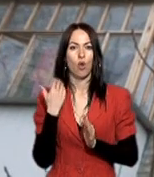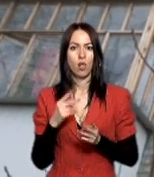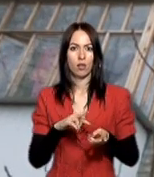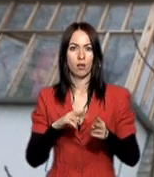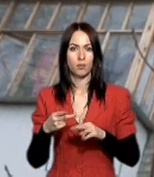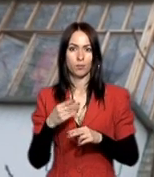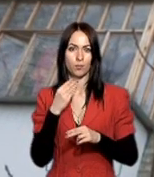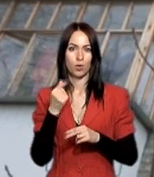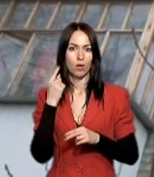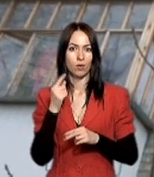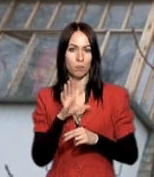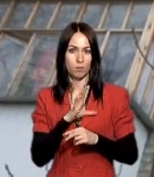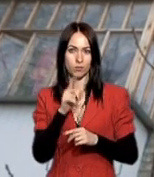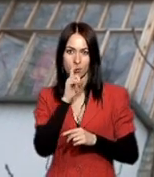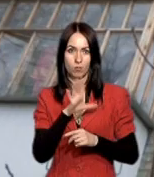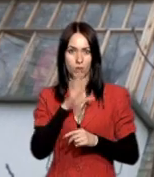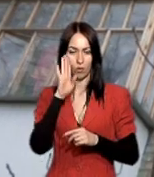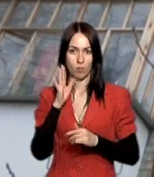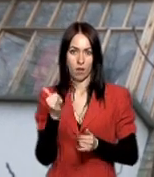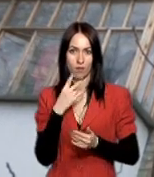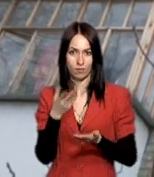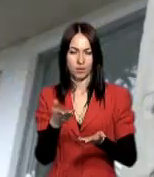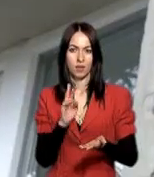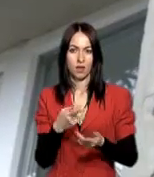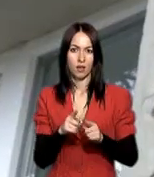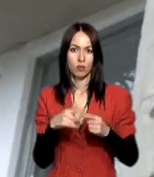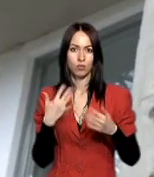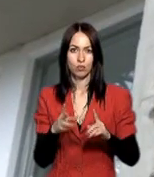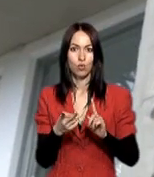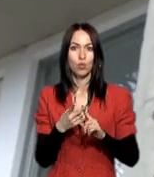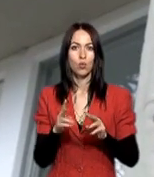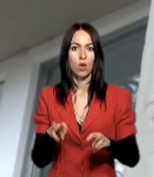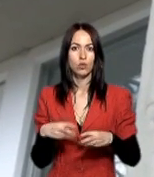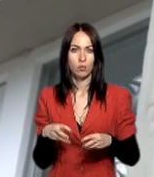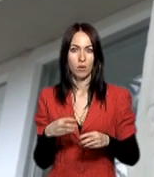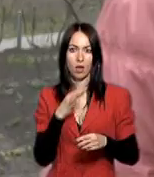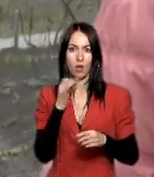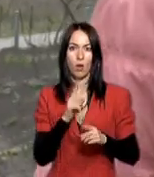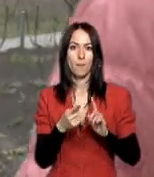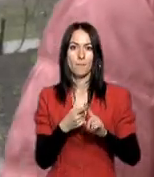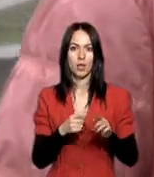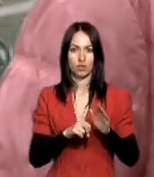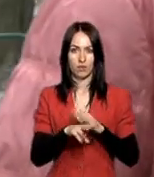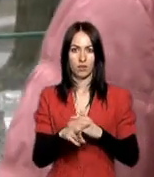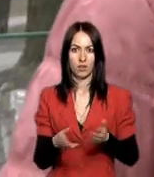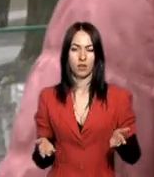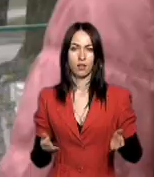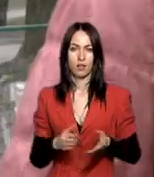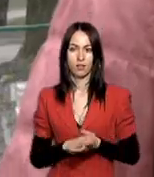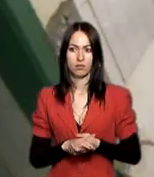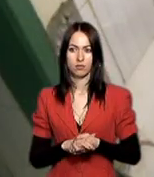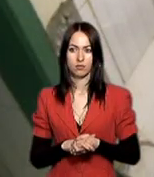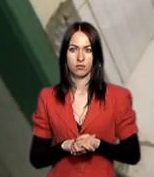ніби був непоганий хлопець. Ну а зараз, ось бачите як, це в нього вже 2 собачка. Сказав, що втекла. Ну, сказав, що